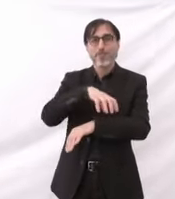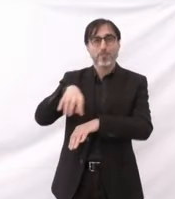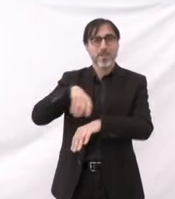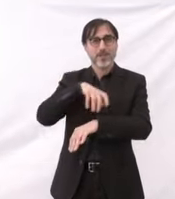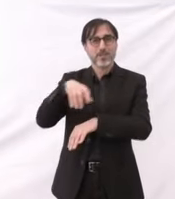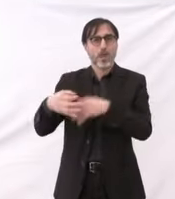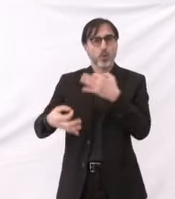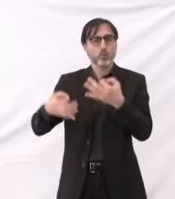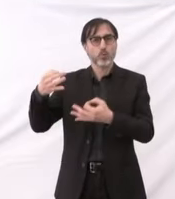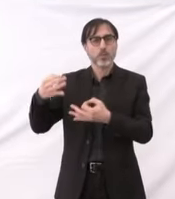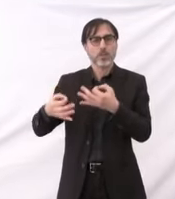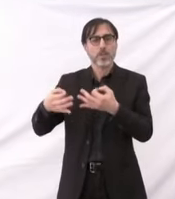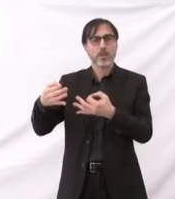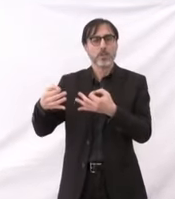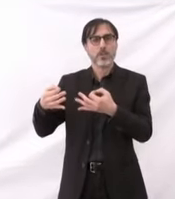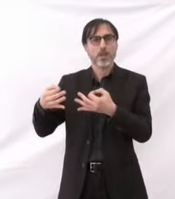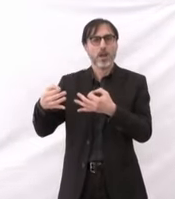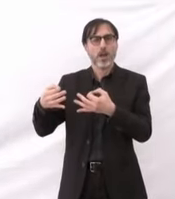di Giustizia,